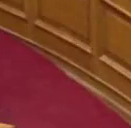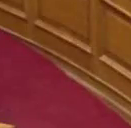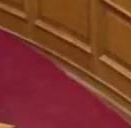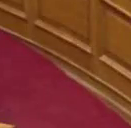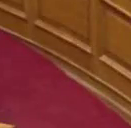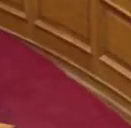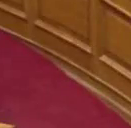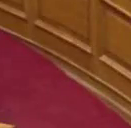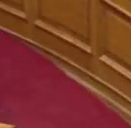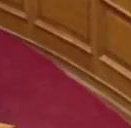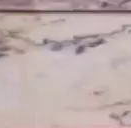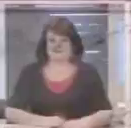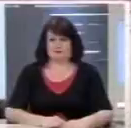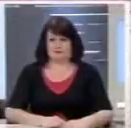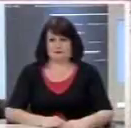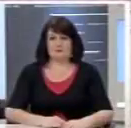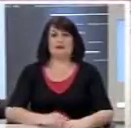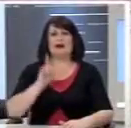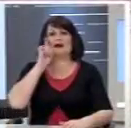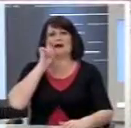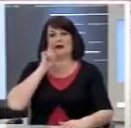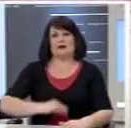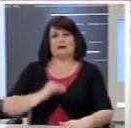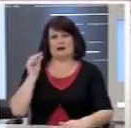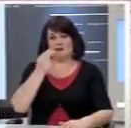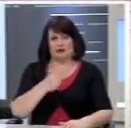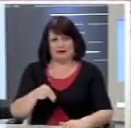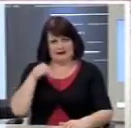Κυρίες και κύριοι συνάδελφοι, ολοκληρώθηκε η συζήτηση της πρώην μερεσίας διατάξεως.